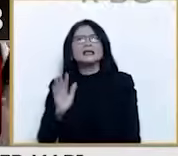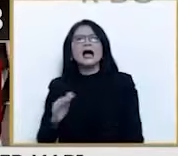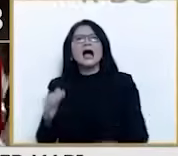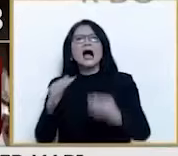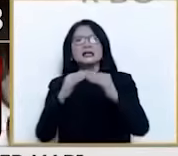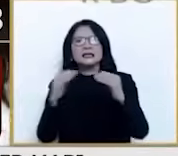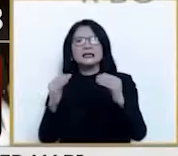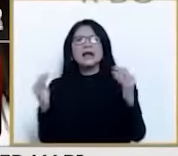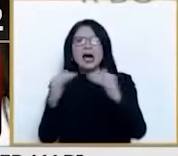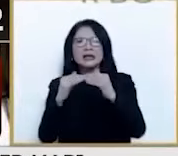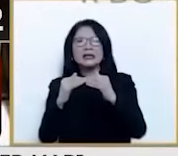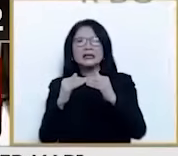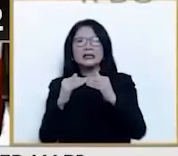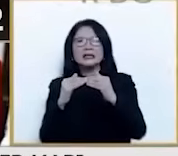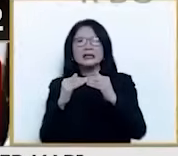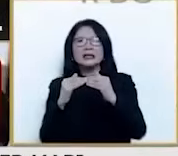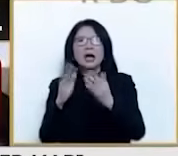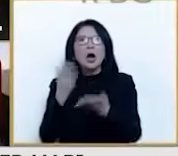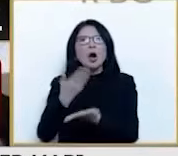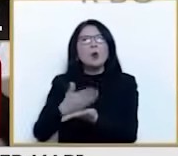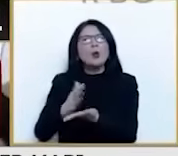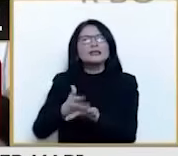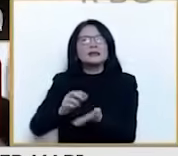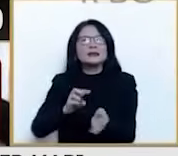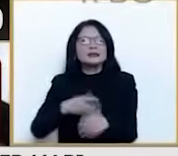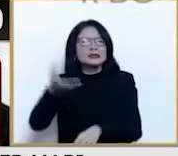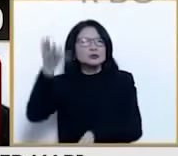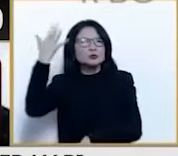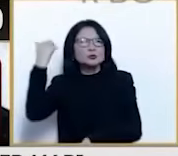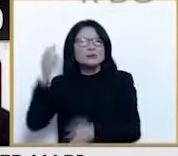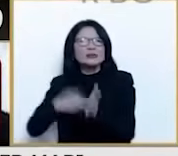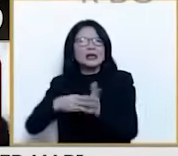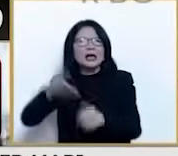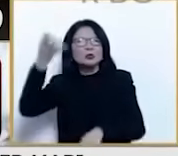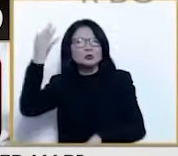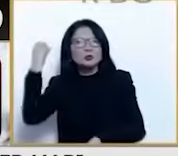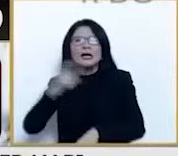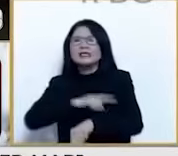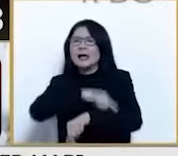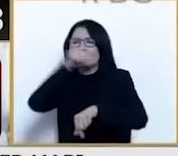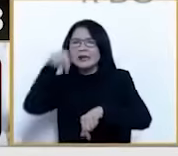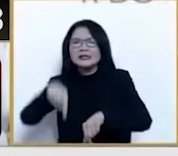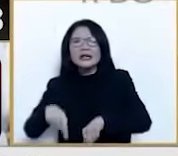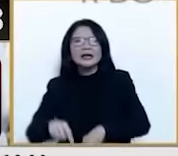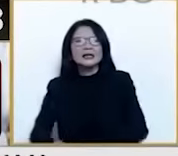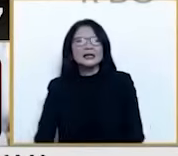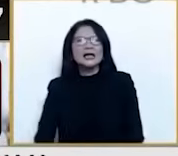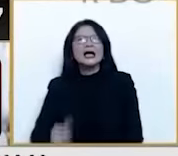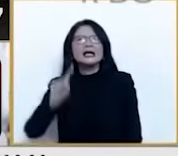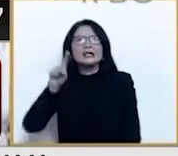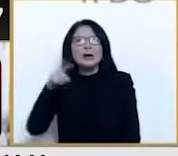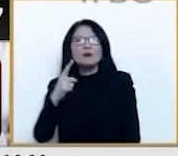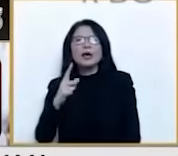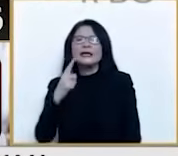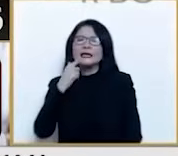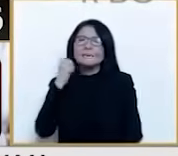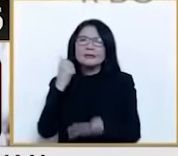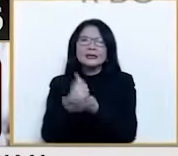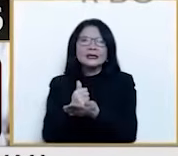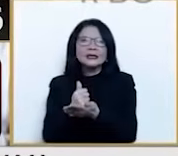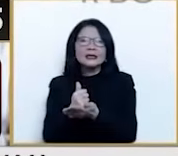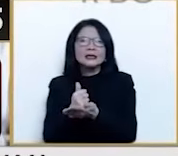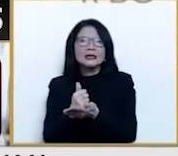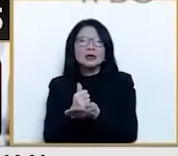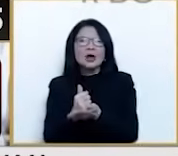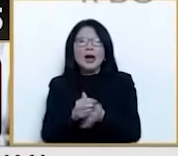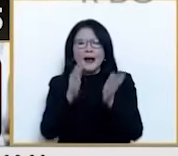ruang, baik warisan masa lalu maupun sekarang. Karenanya kita mulai dari yang substansial, yaitu